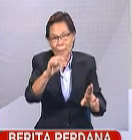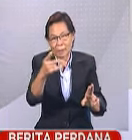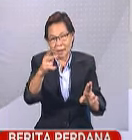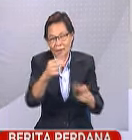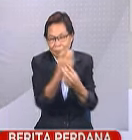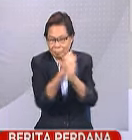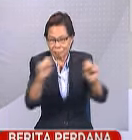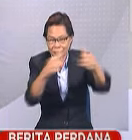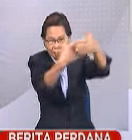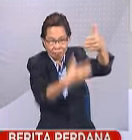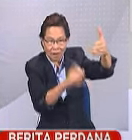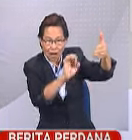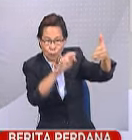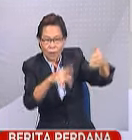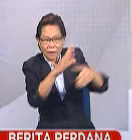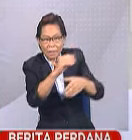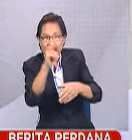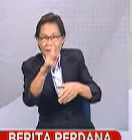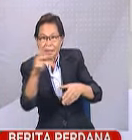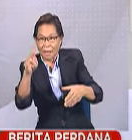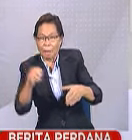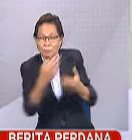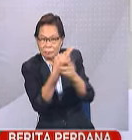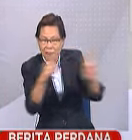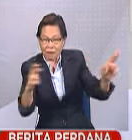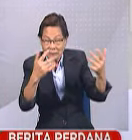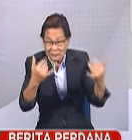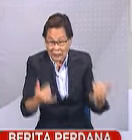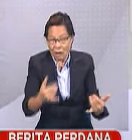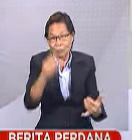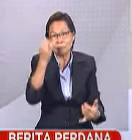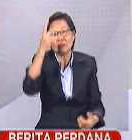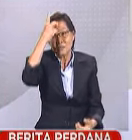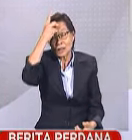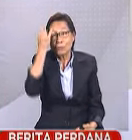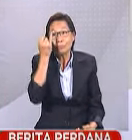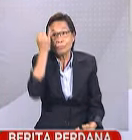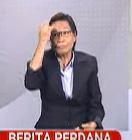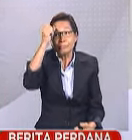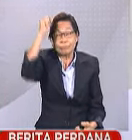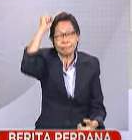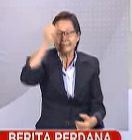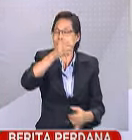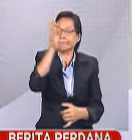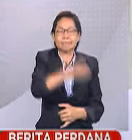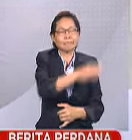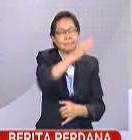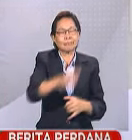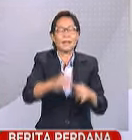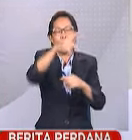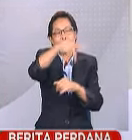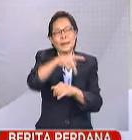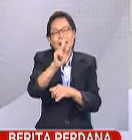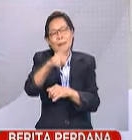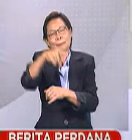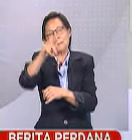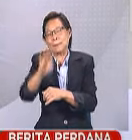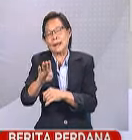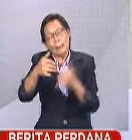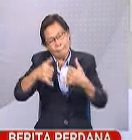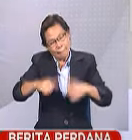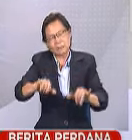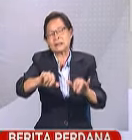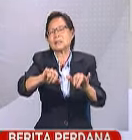keselamatan negara MKN dan Kementerian Kesehatan buat masih ini catur Sri Ismail Sabri menjelaskan larangan sepanjang cctdi itu